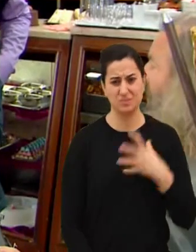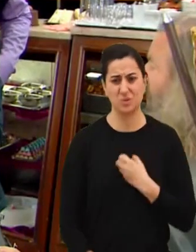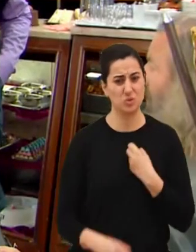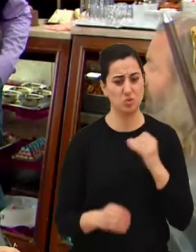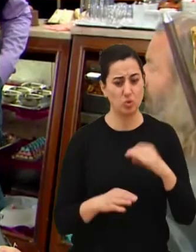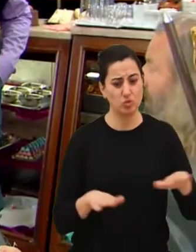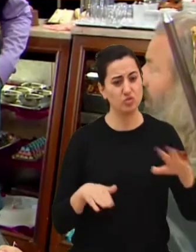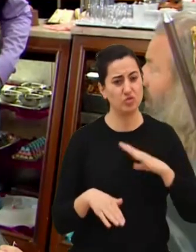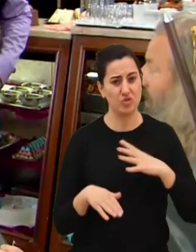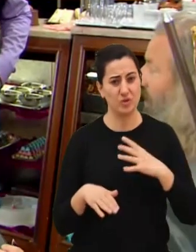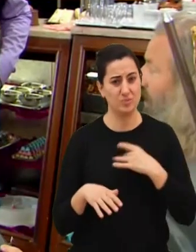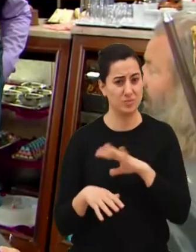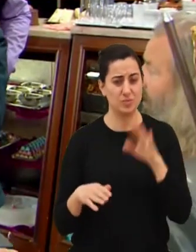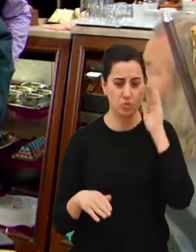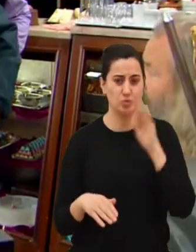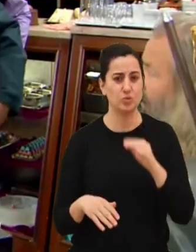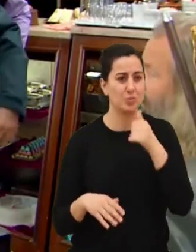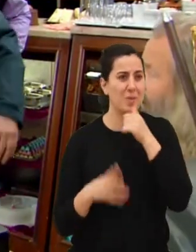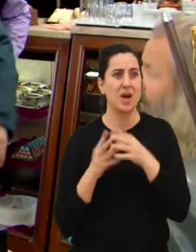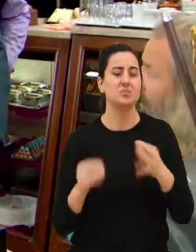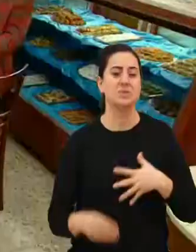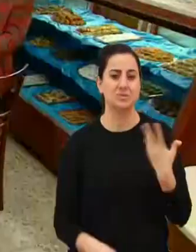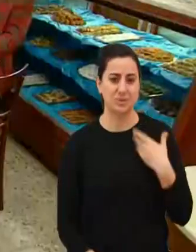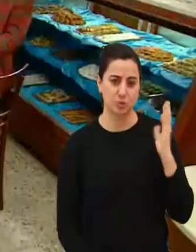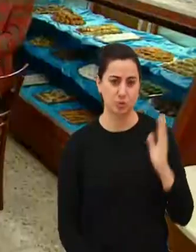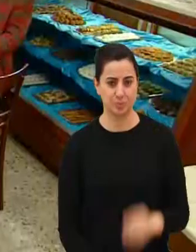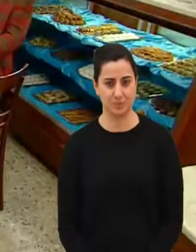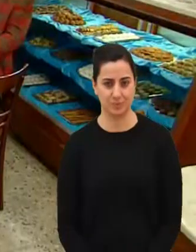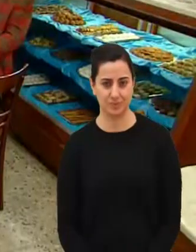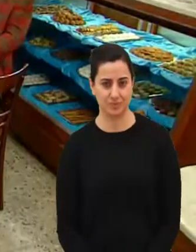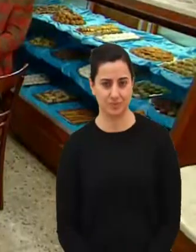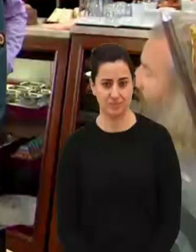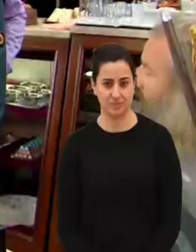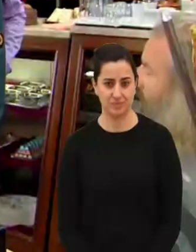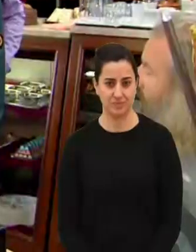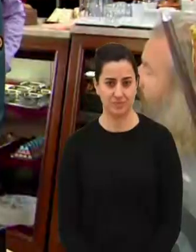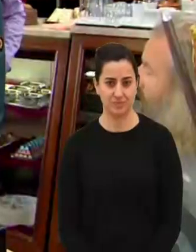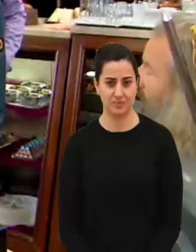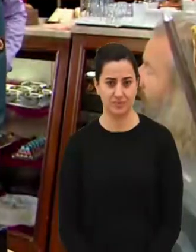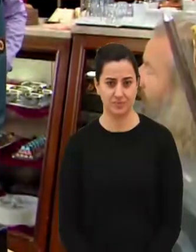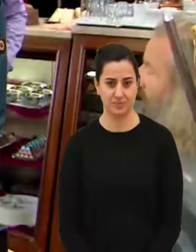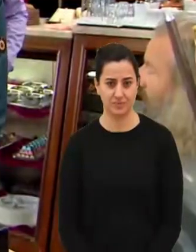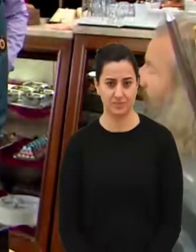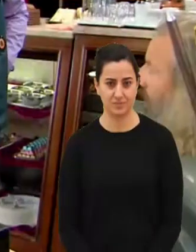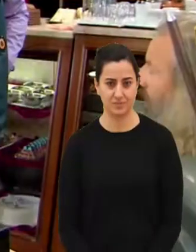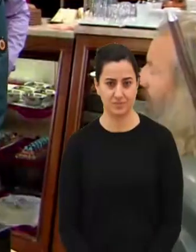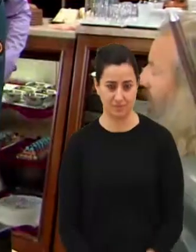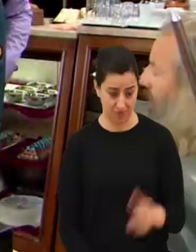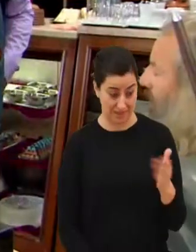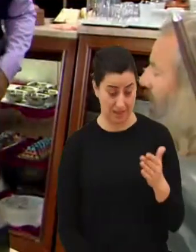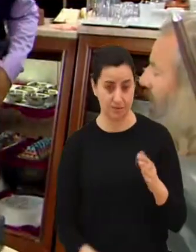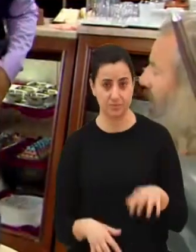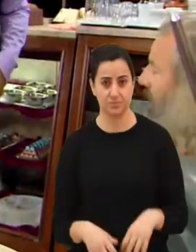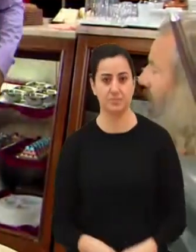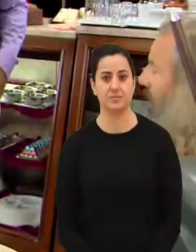Çoluk var, çocuk var. Şimdi dururken niye babasız kalsınlar? Ben şey yapayım, gideyim. Nevzat sen öyle gel böyle. Tamam.